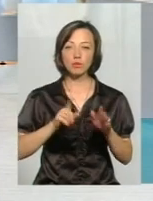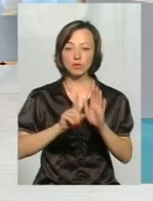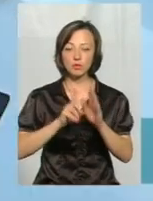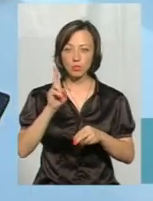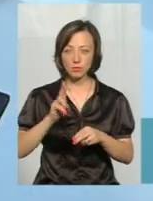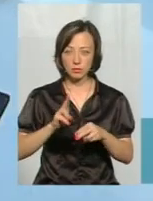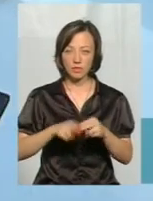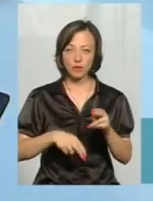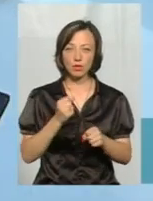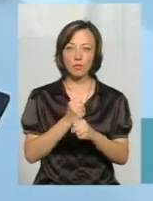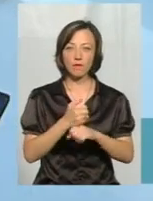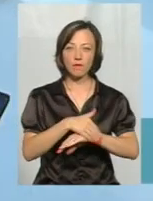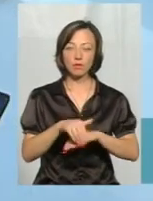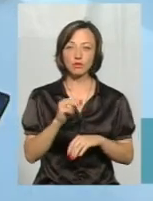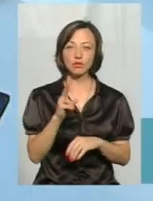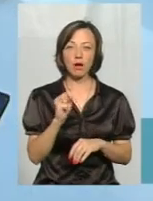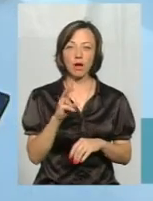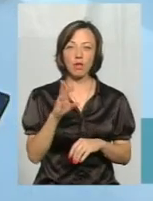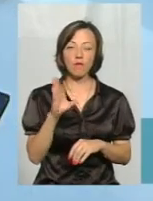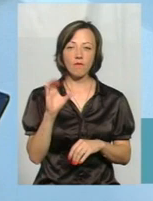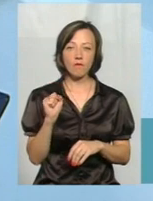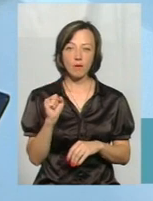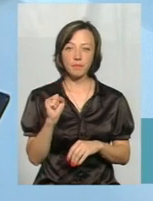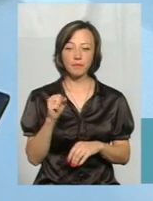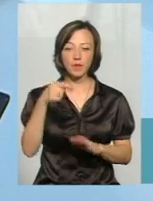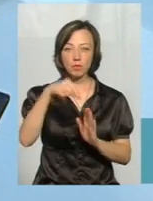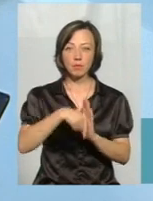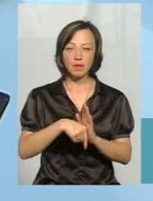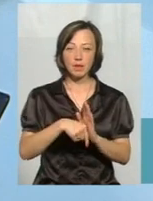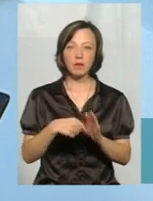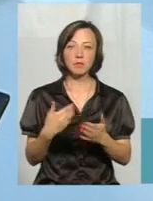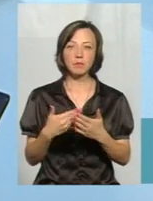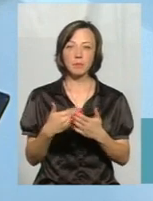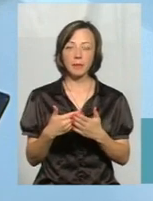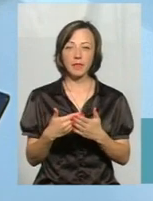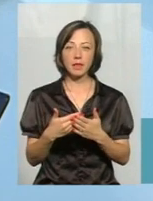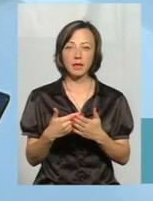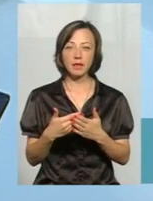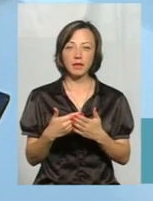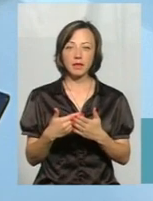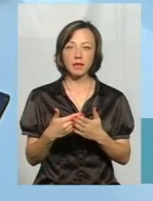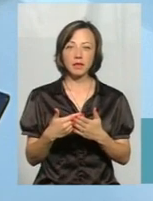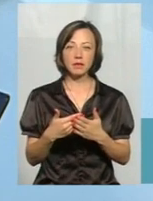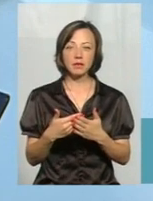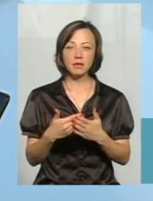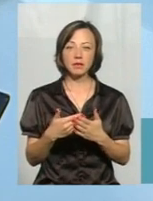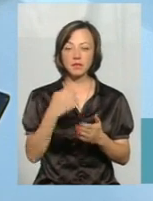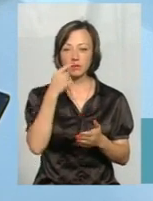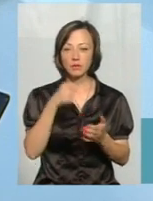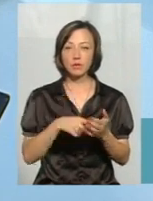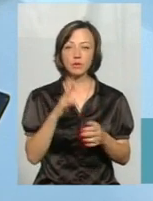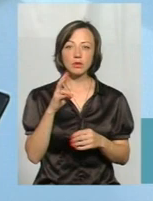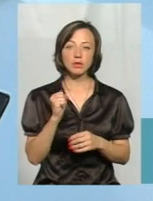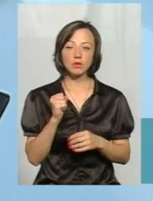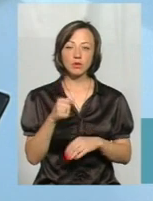роботи. По вулиці Чкалова проклали ми складний колектор, глибина траншеї якого проходила в дальній частині, вже туди з виходом